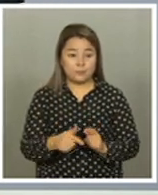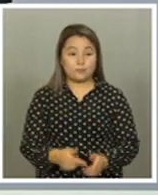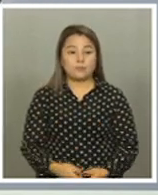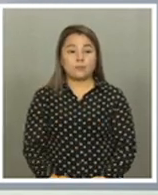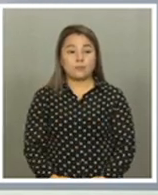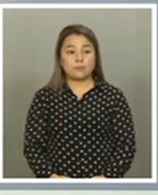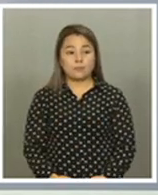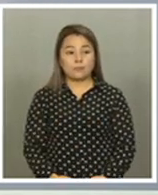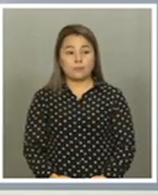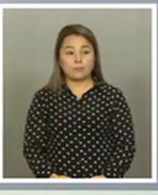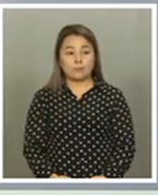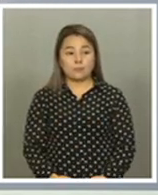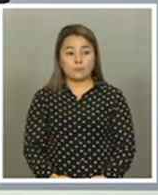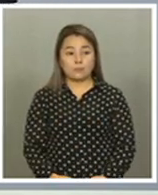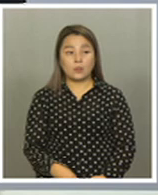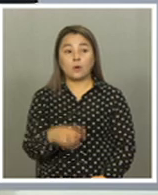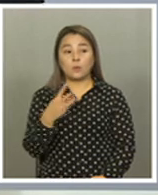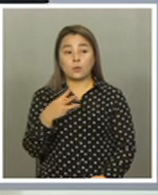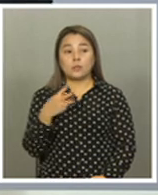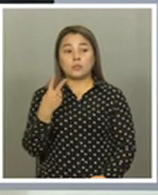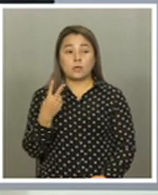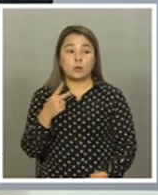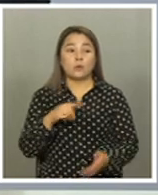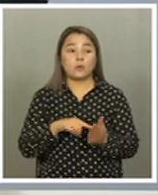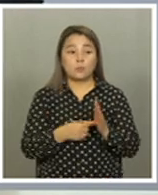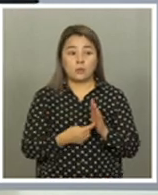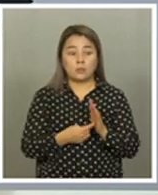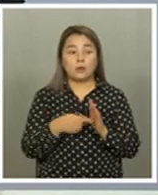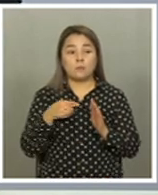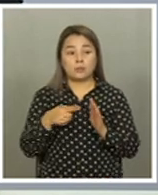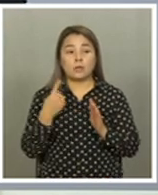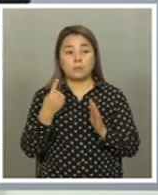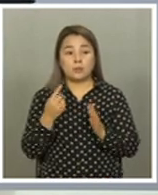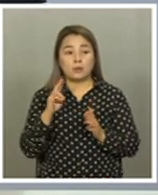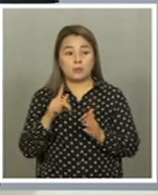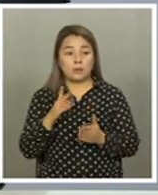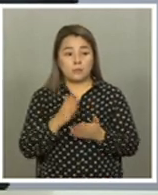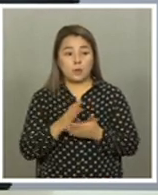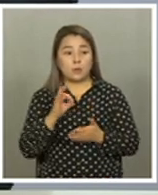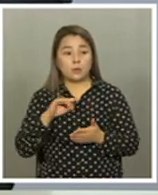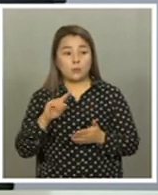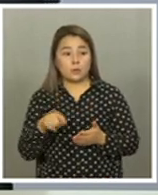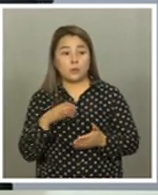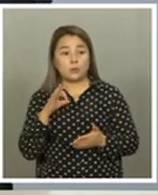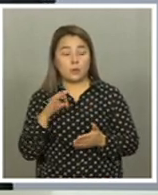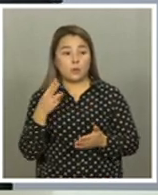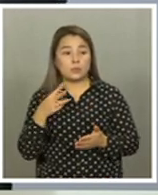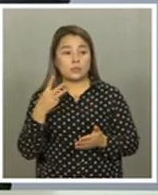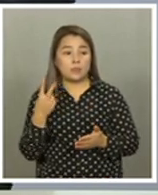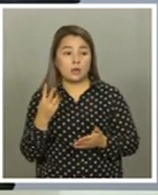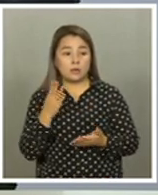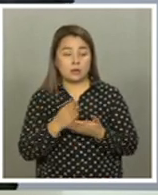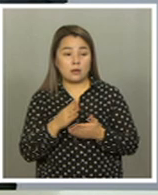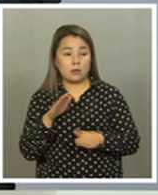үшін 32-ні көбейтеміз 1001 килограммға. Тең болады 0,032 килограмм.